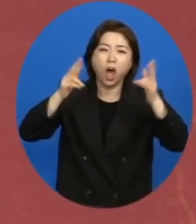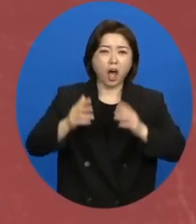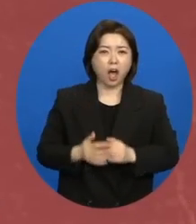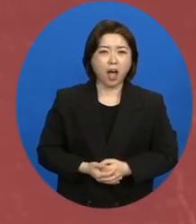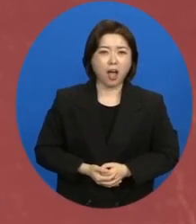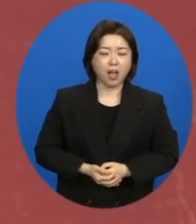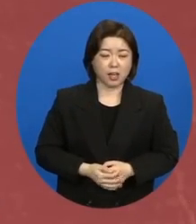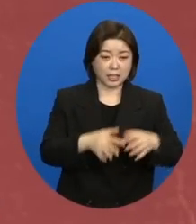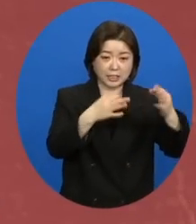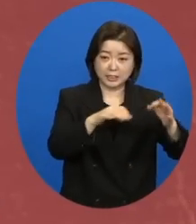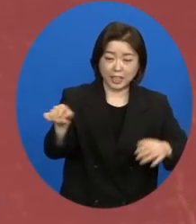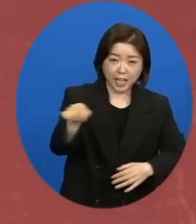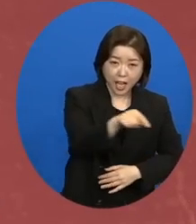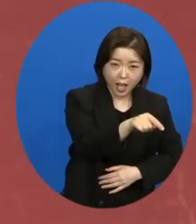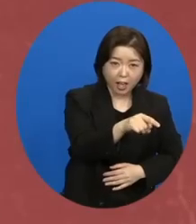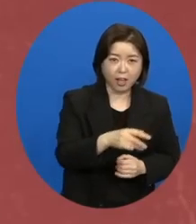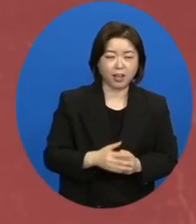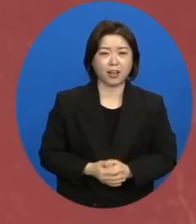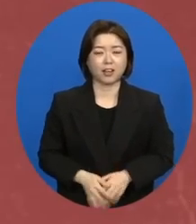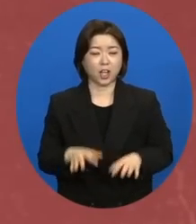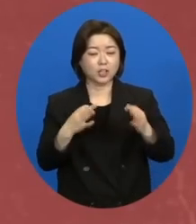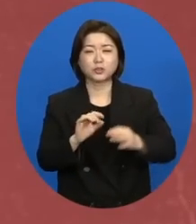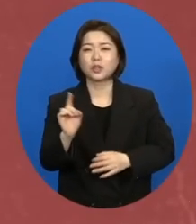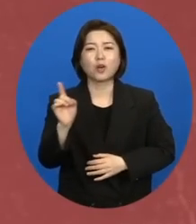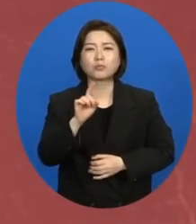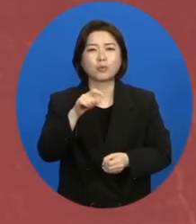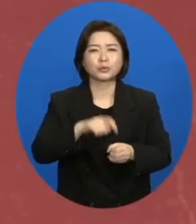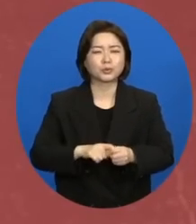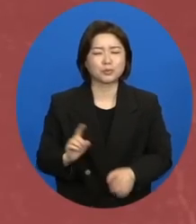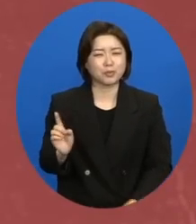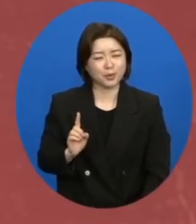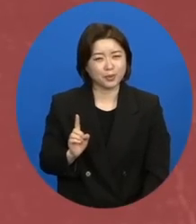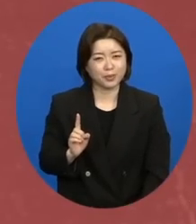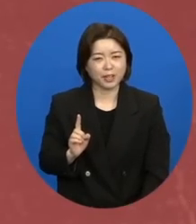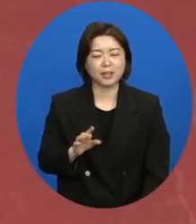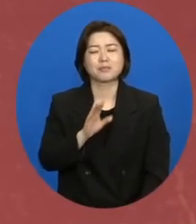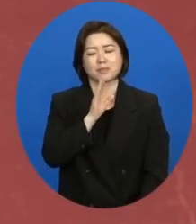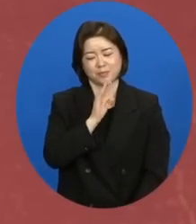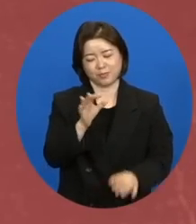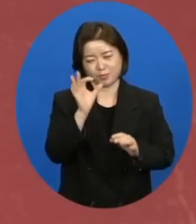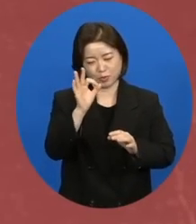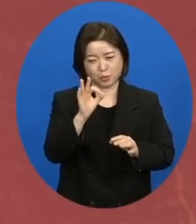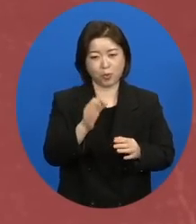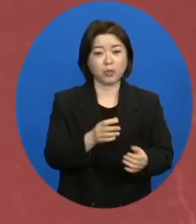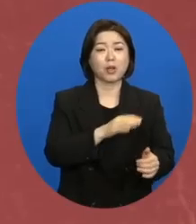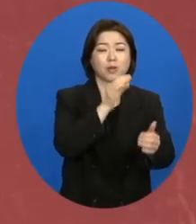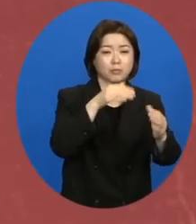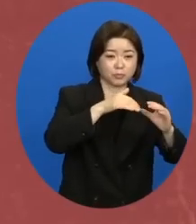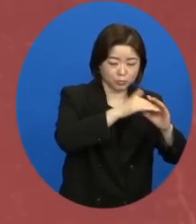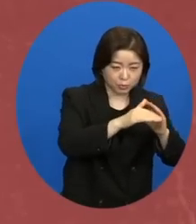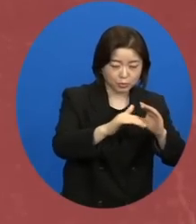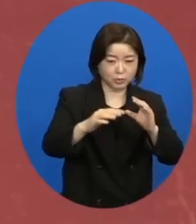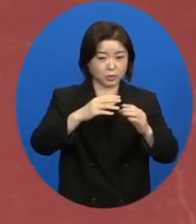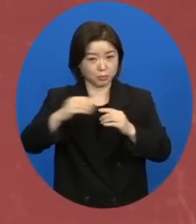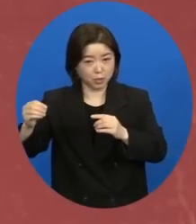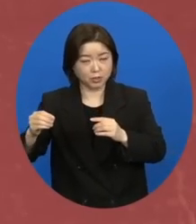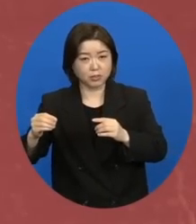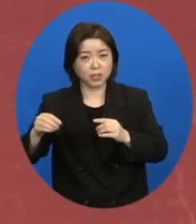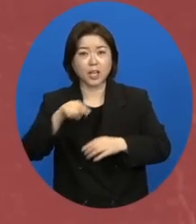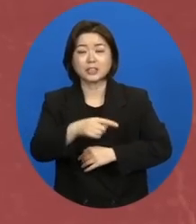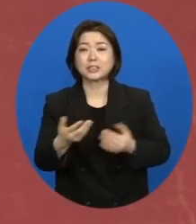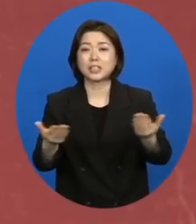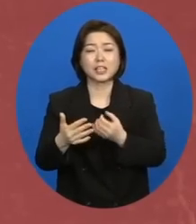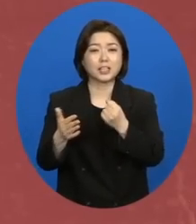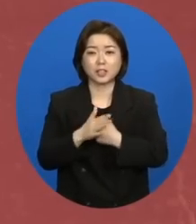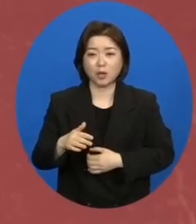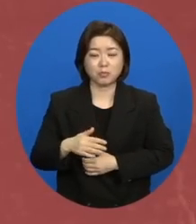은행은 가는데 여러분 은행은 뭐하러 가야 되죠? 돈을 맡기든지 빼든지 그래서 가는데 미동 초등학교